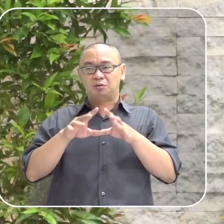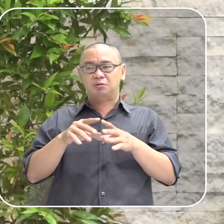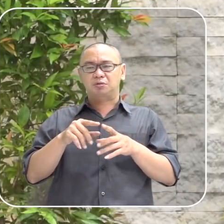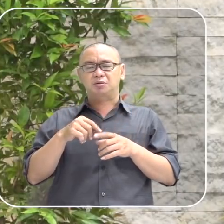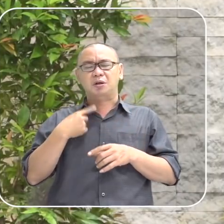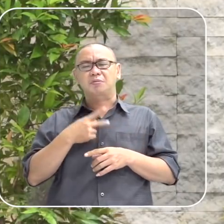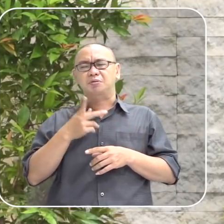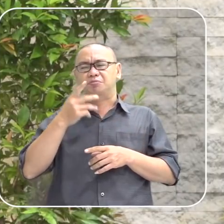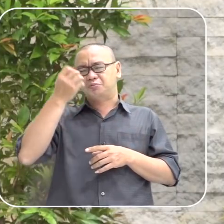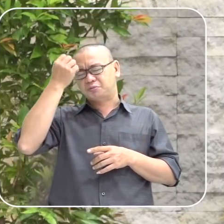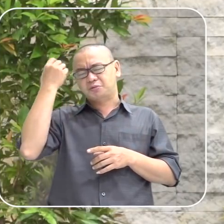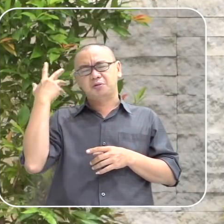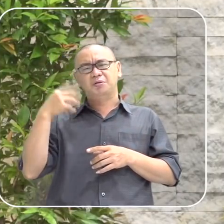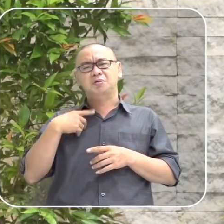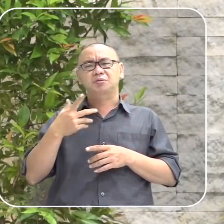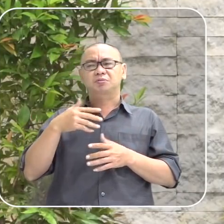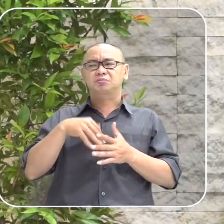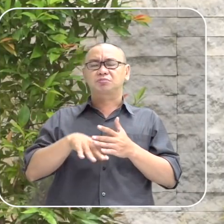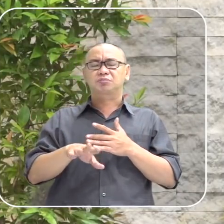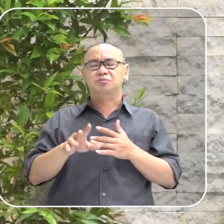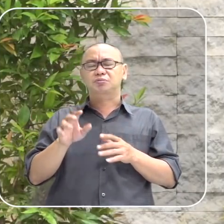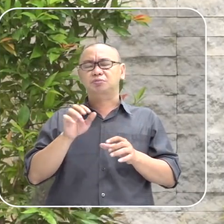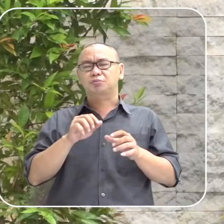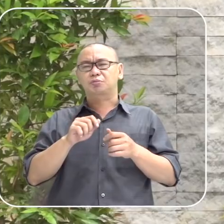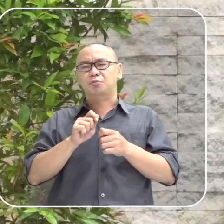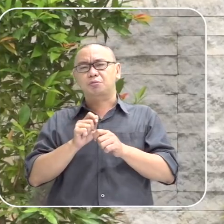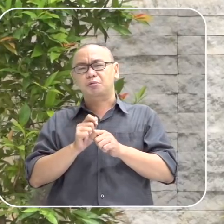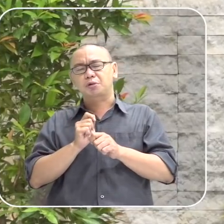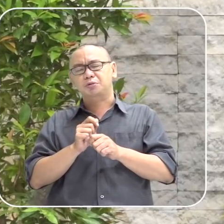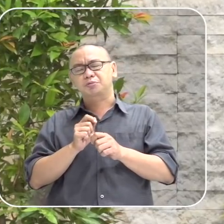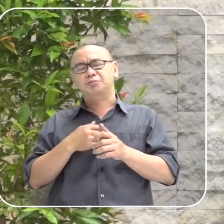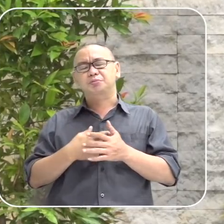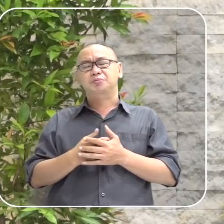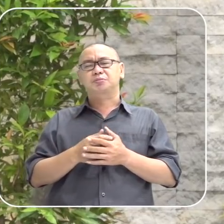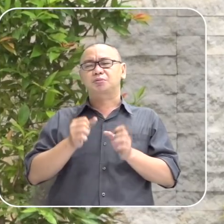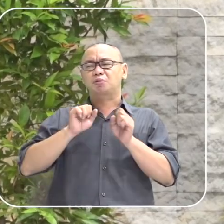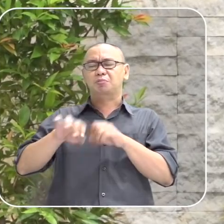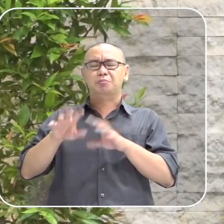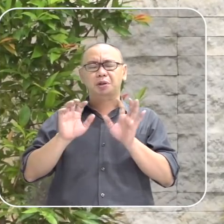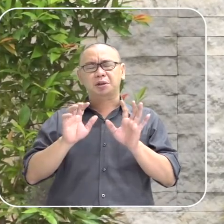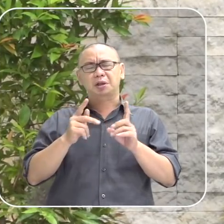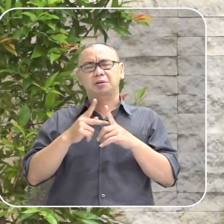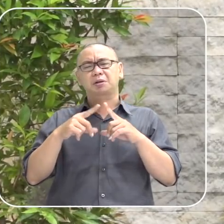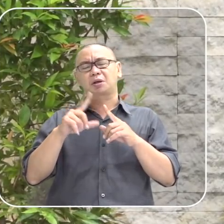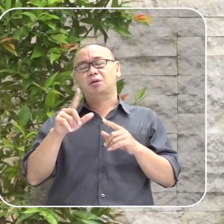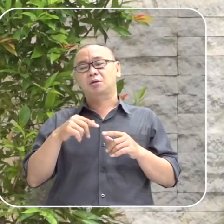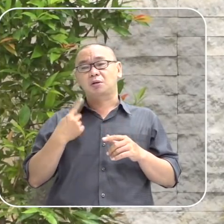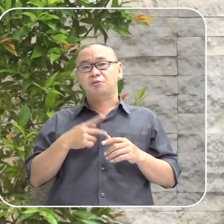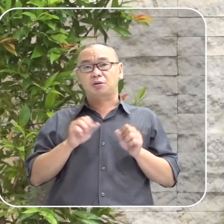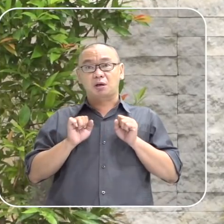mengelolanya, sehingga ada banyak hal yang terbuang begitu saja, dan kami kaget kalau ternyata kami